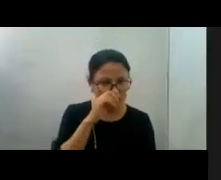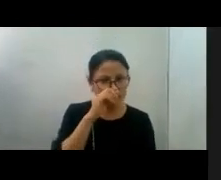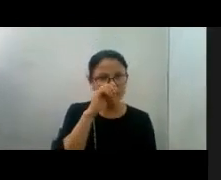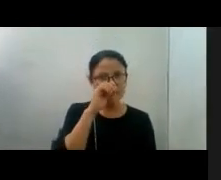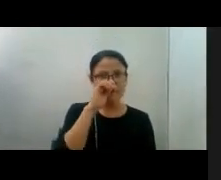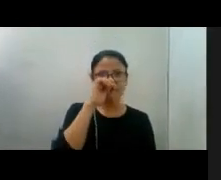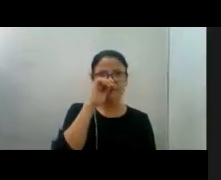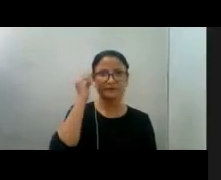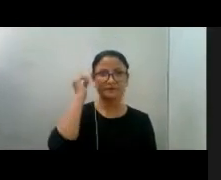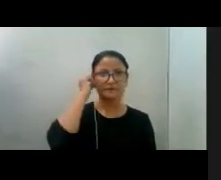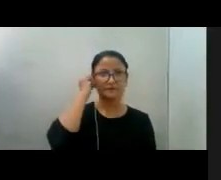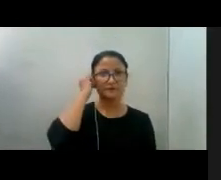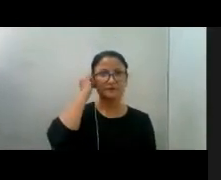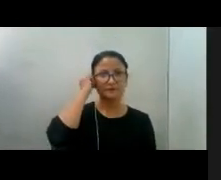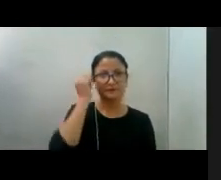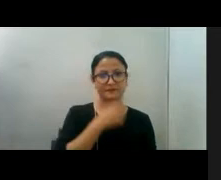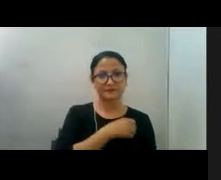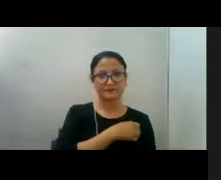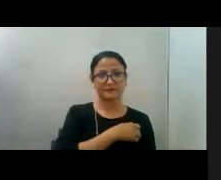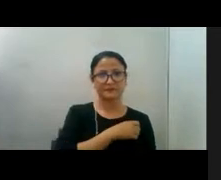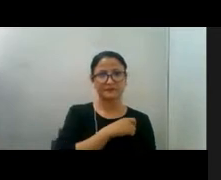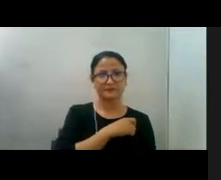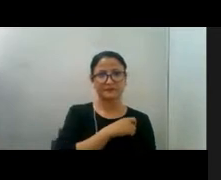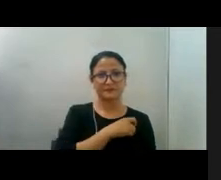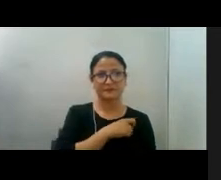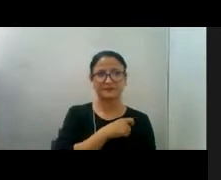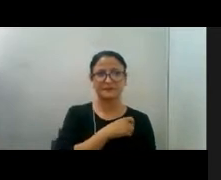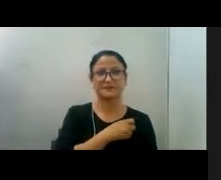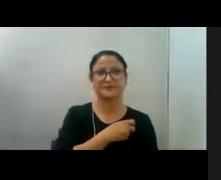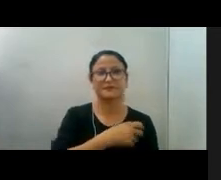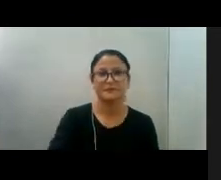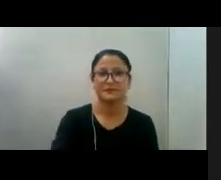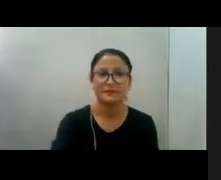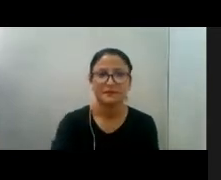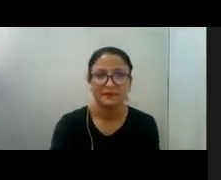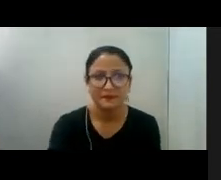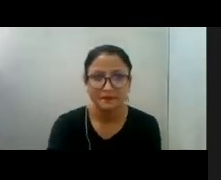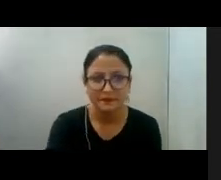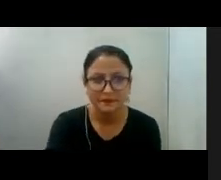सर नमस्ते। हजुर नमस्ते।